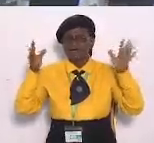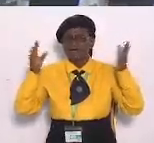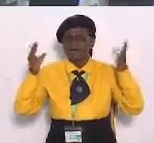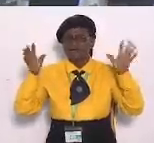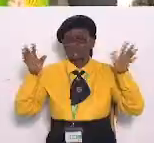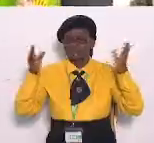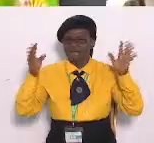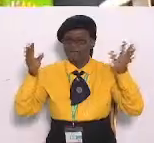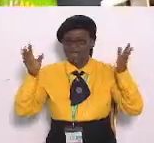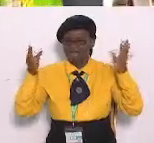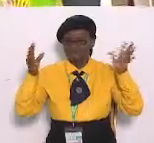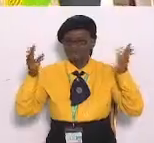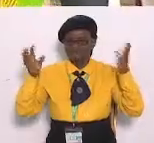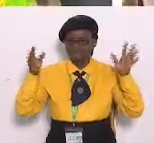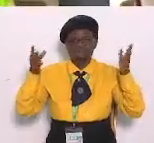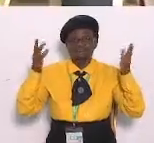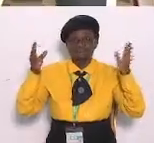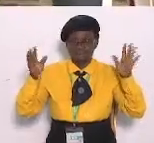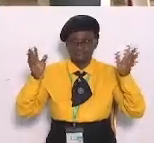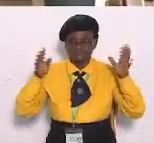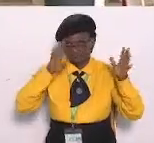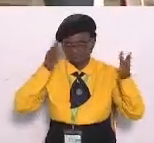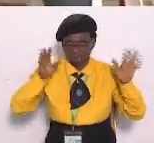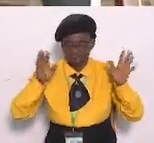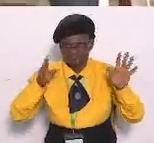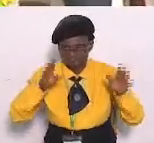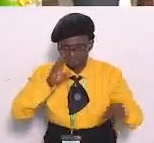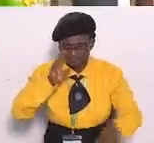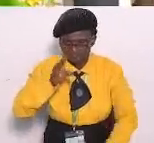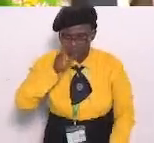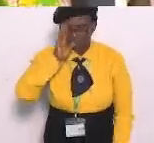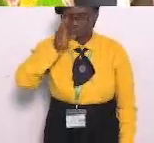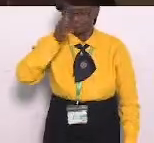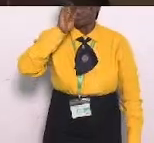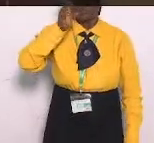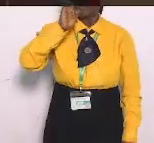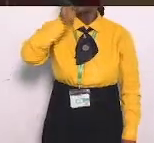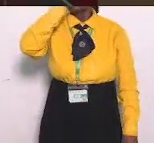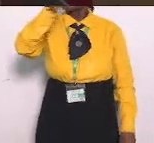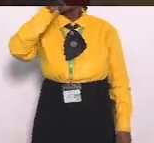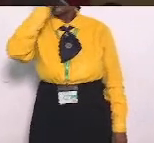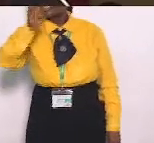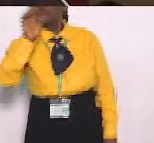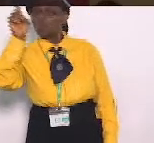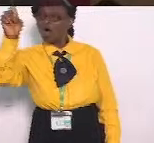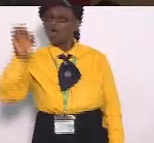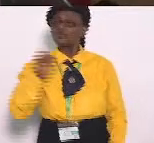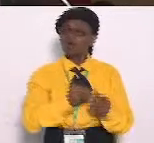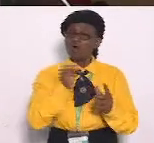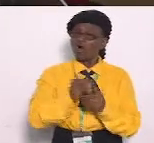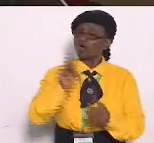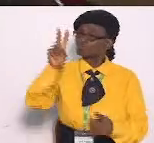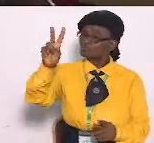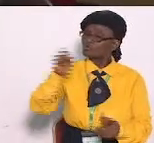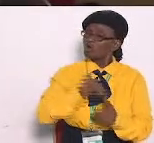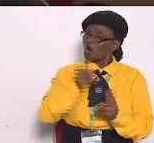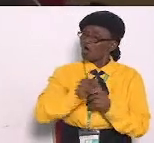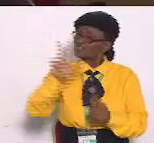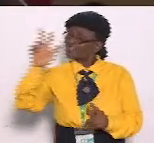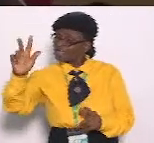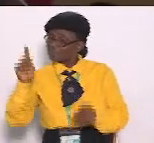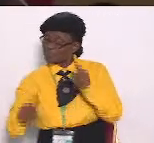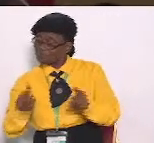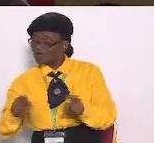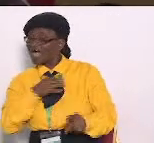alléluia si tu as un voisin à côté de toi n'importe où tu nous regardes euh